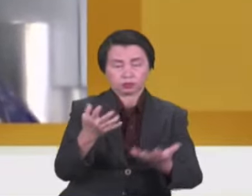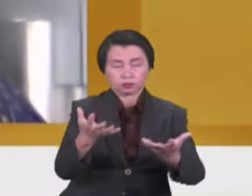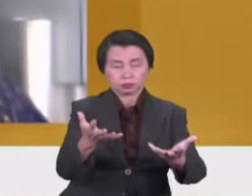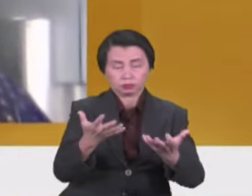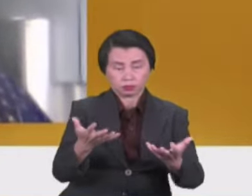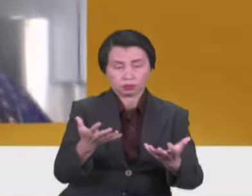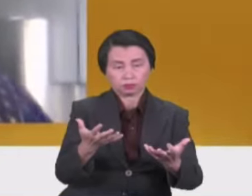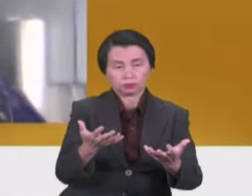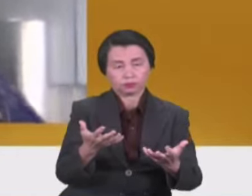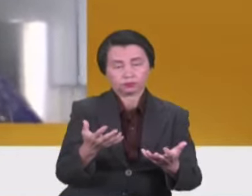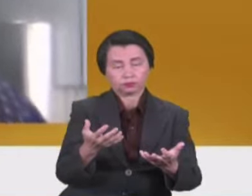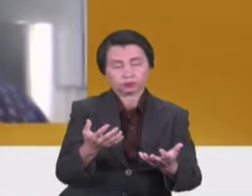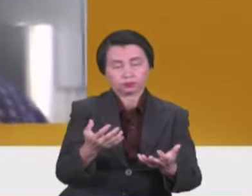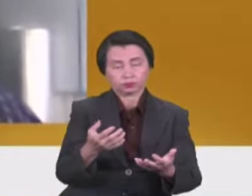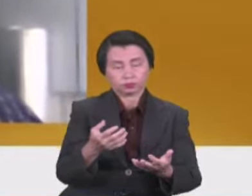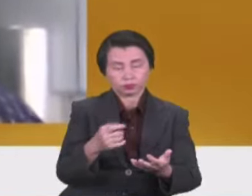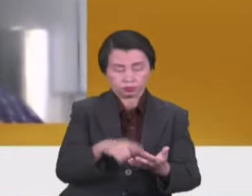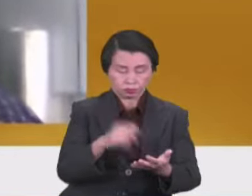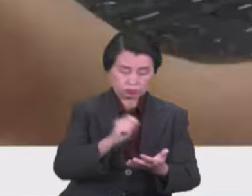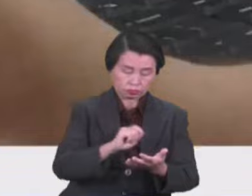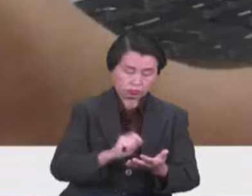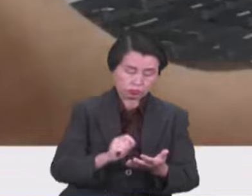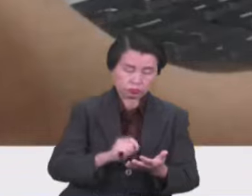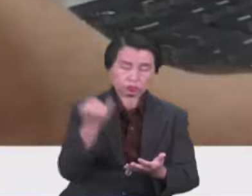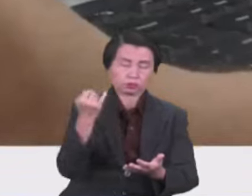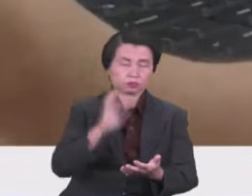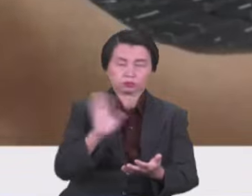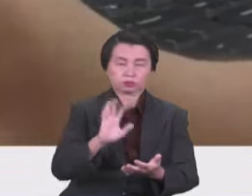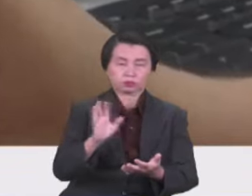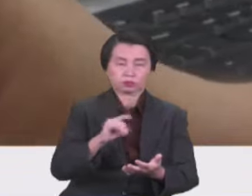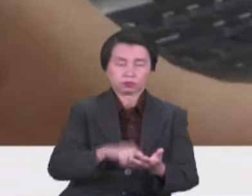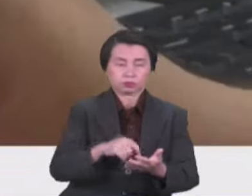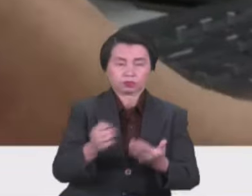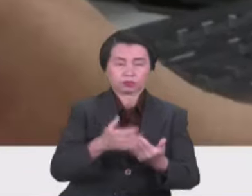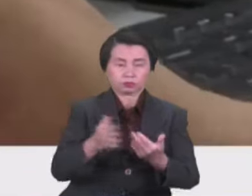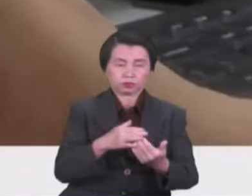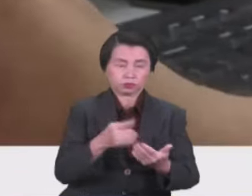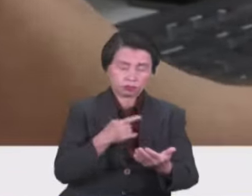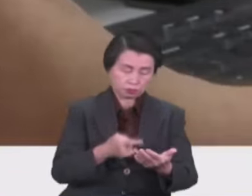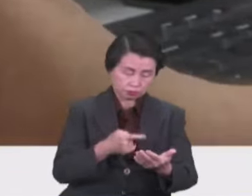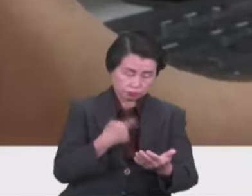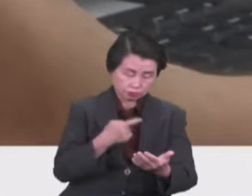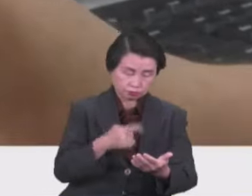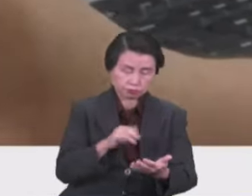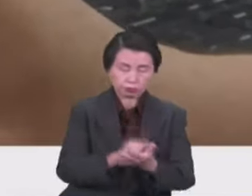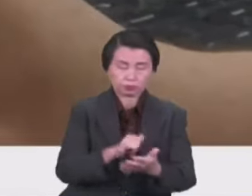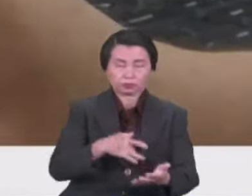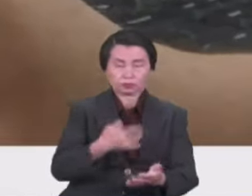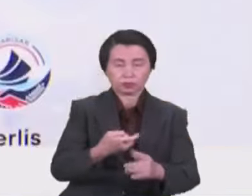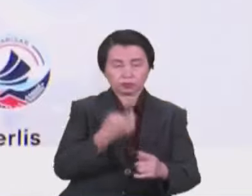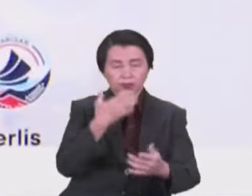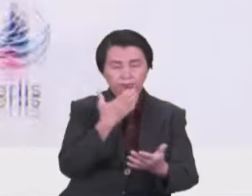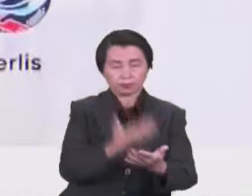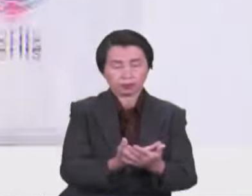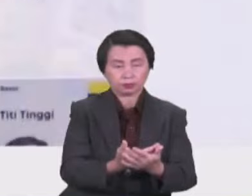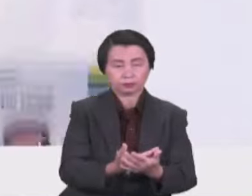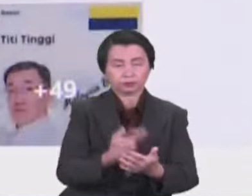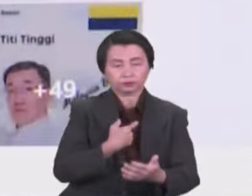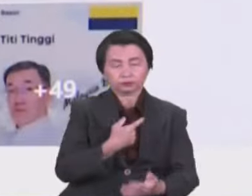tulis apa-apa keburukan kebaikan kita di sana, senang kita lapas. Salah satu daripada kebaikan dia